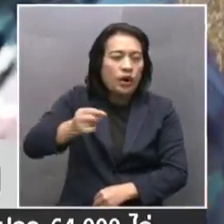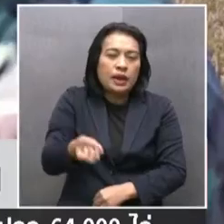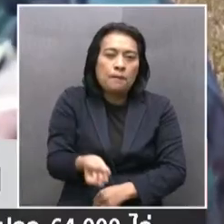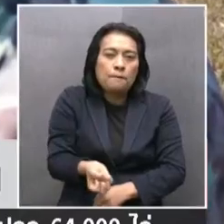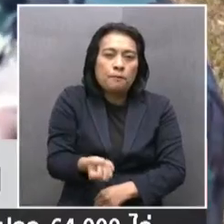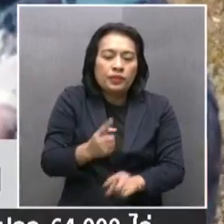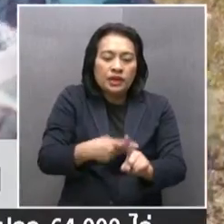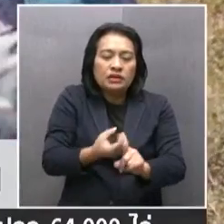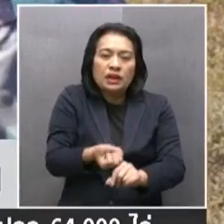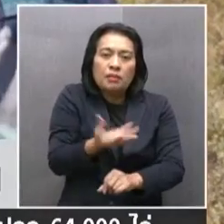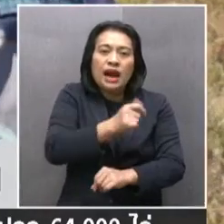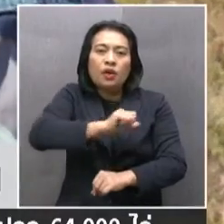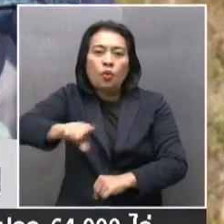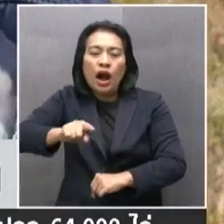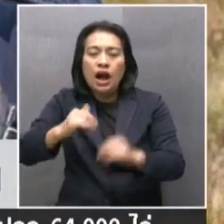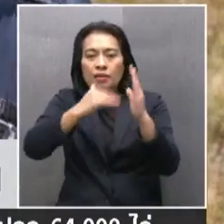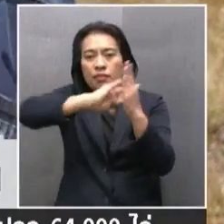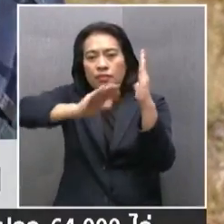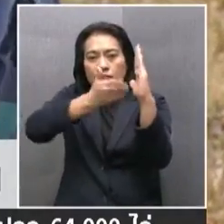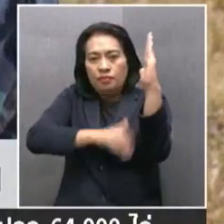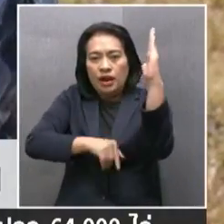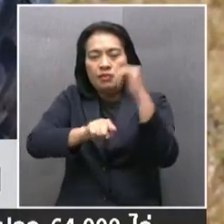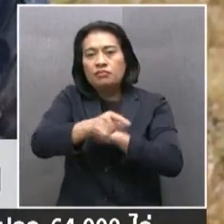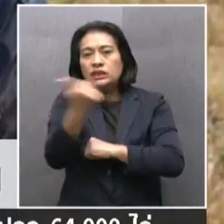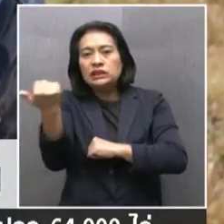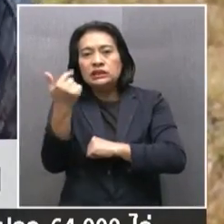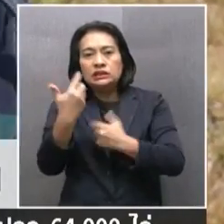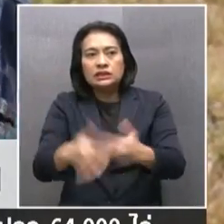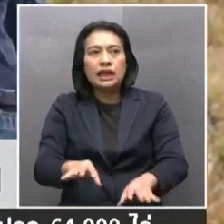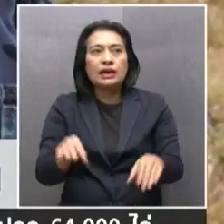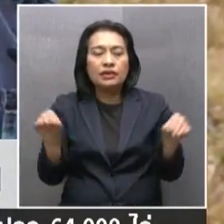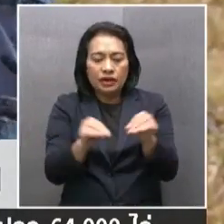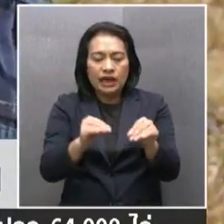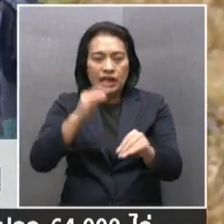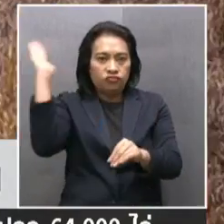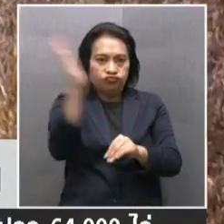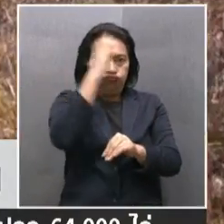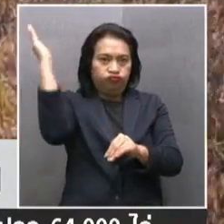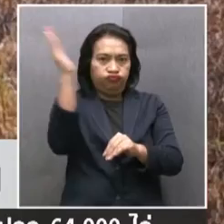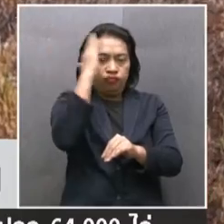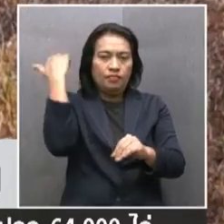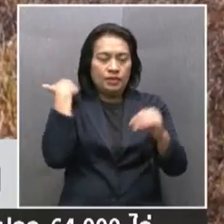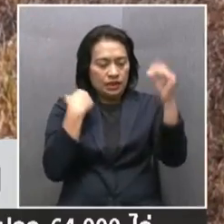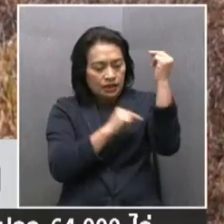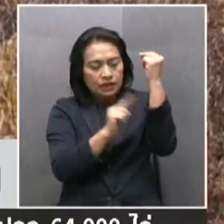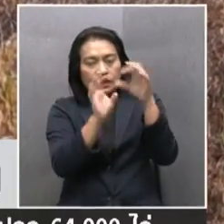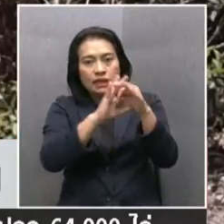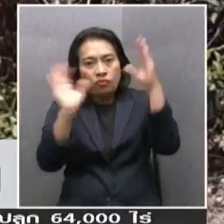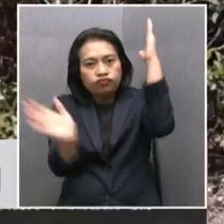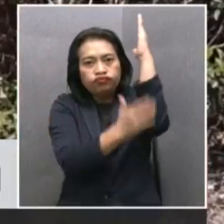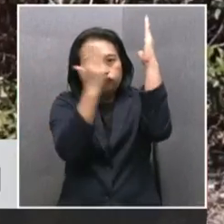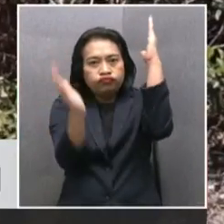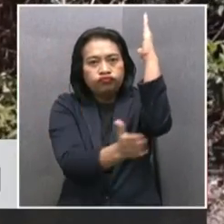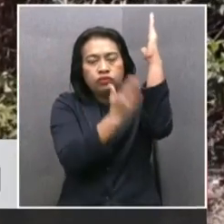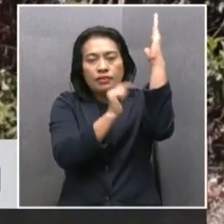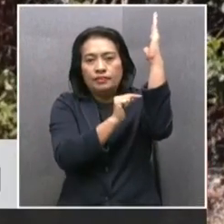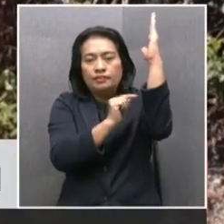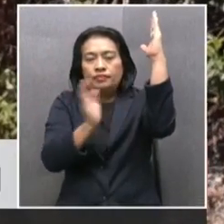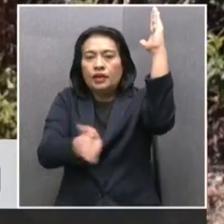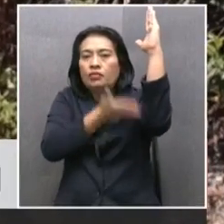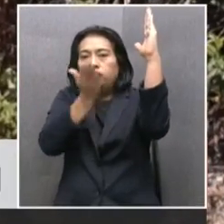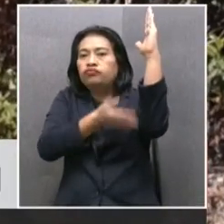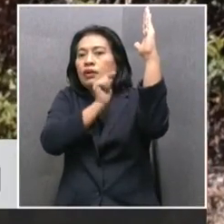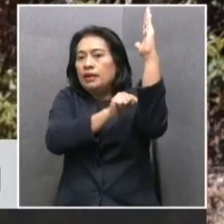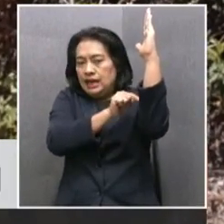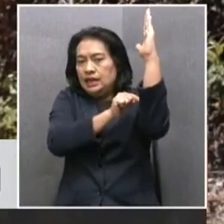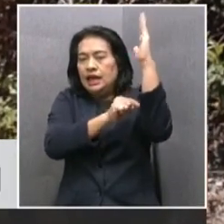อื่นๆแต่อีกไม่นานครับเดี๋ยวจะมีลมมรสุมตะวันตกเฉียงใต้ซึ่งเป็นลมที่พัดความชื้นเข้ามาในประเทศไทยลมนี้แหละครับ